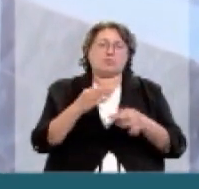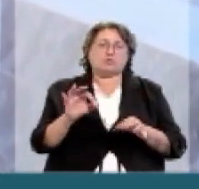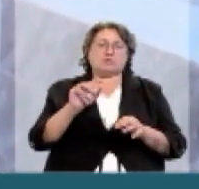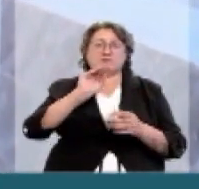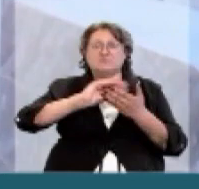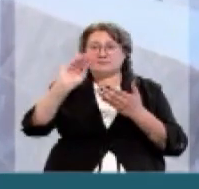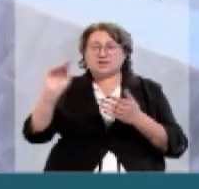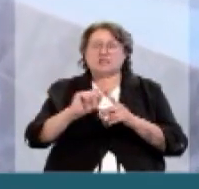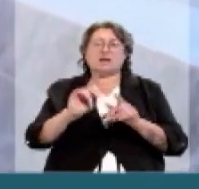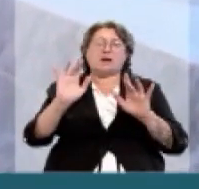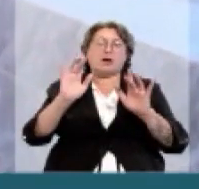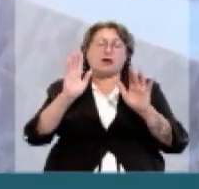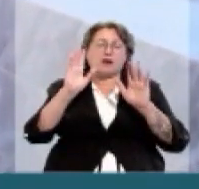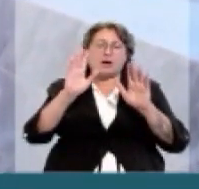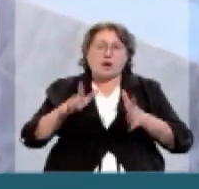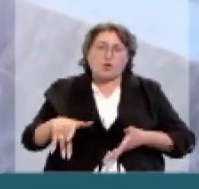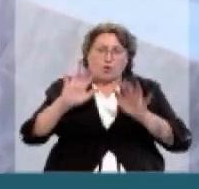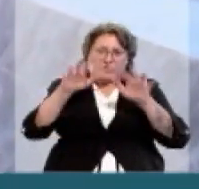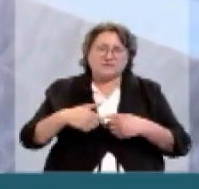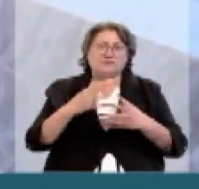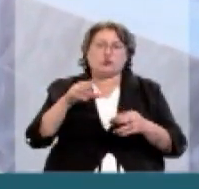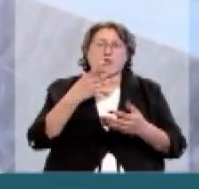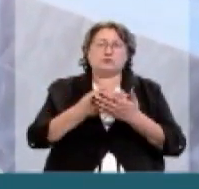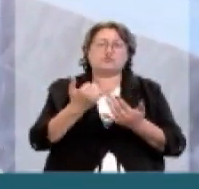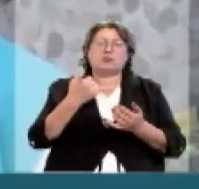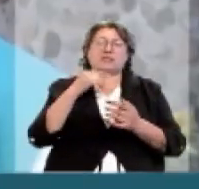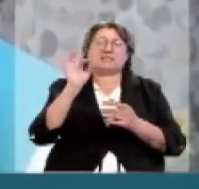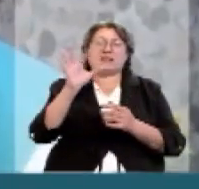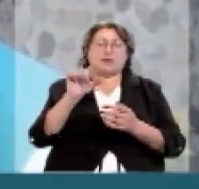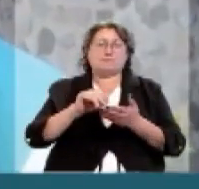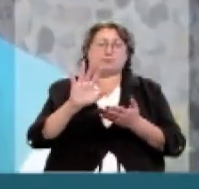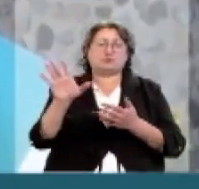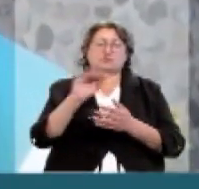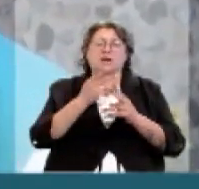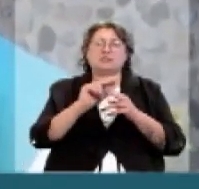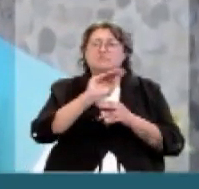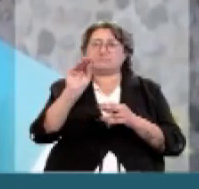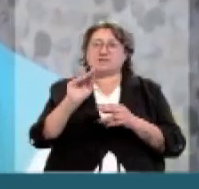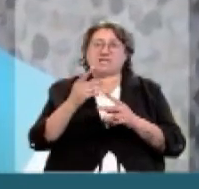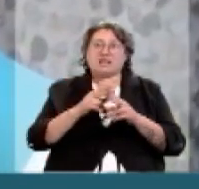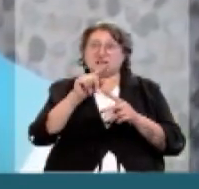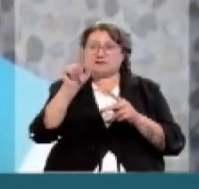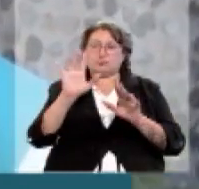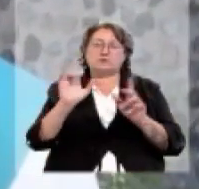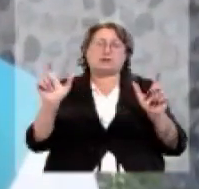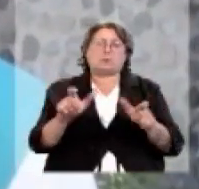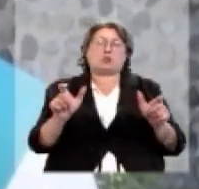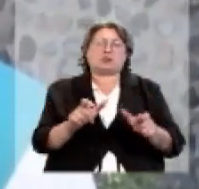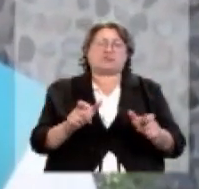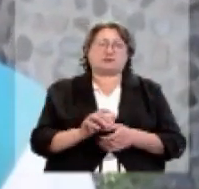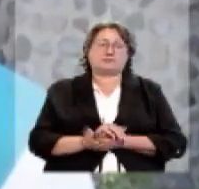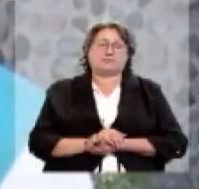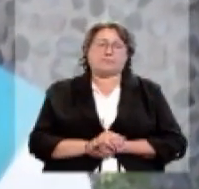каналов. За данную статью предусматривается лишение свободы до 3 лет. Жастар ухо, жастар канаты, бүкіл республика бойынша,